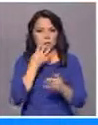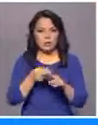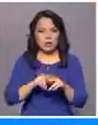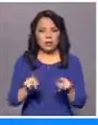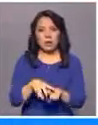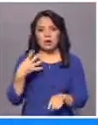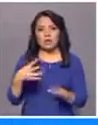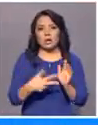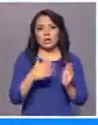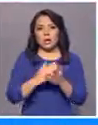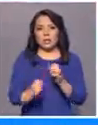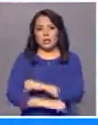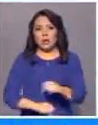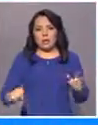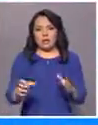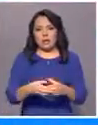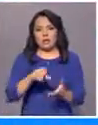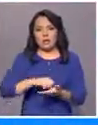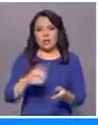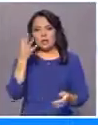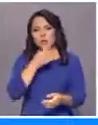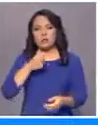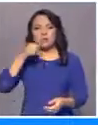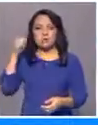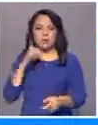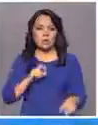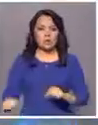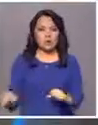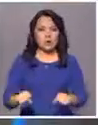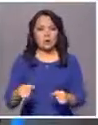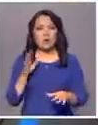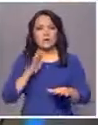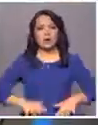барлық 48 ядролық реактор 4 жыл бұрынғы зілзала мен цунамиден кейін жұмыс істемей тұр.